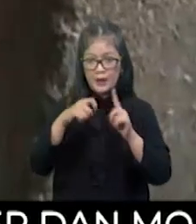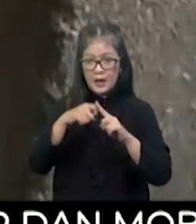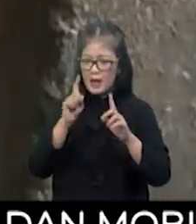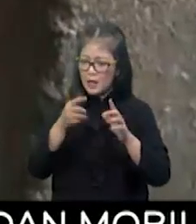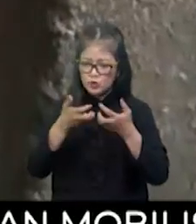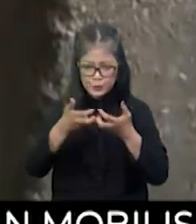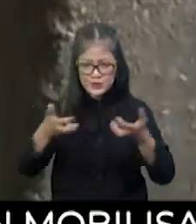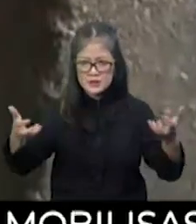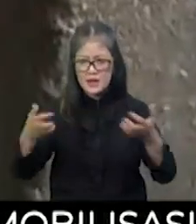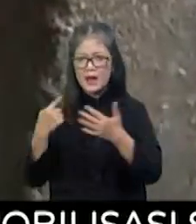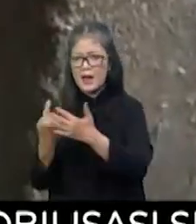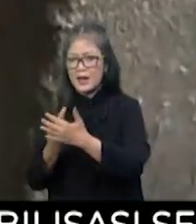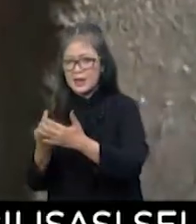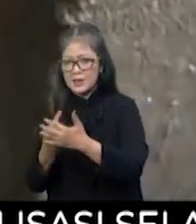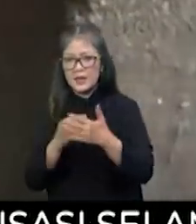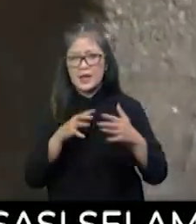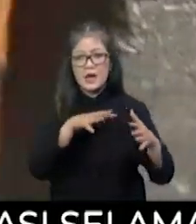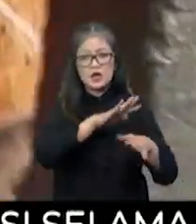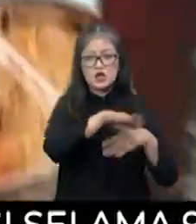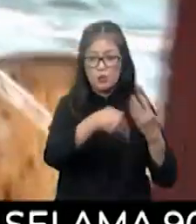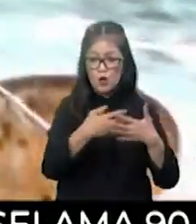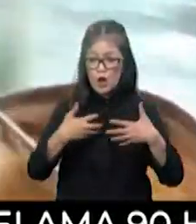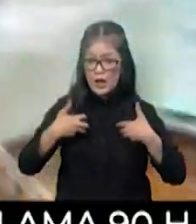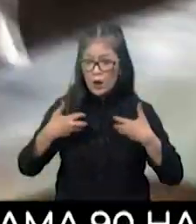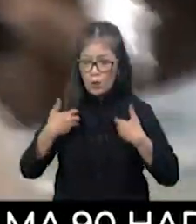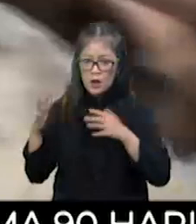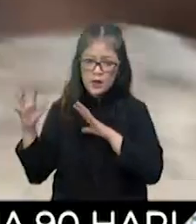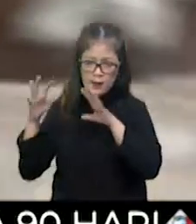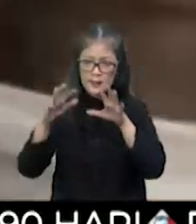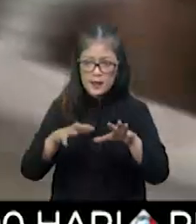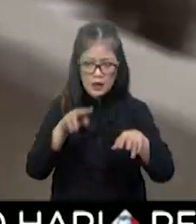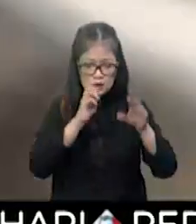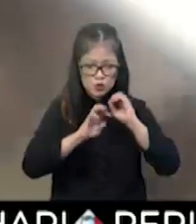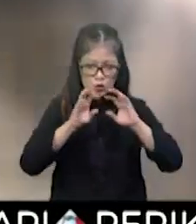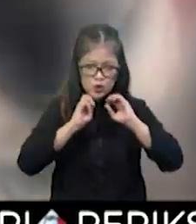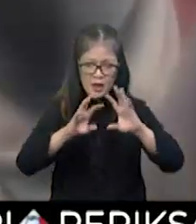Seluruh dokter hewan telah dikerahkan untuk memberikan pendampingan dan sosialisasi kepada sejumlah peternak.